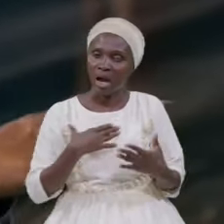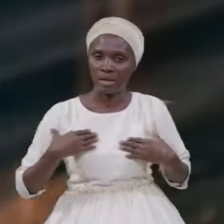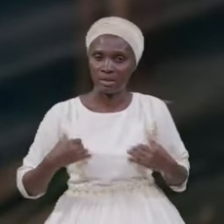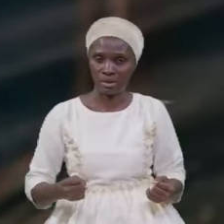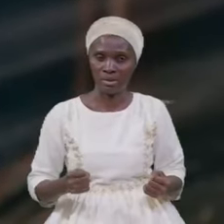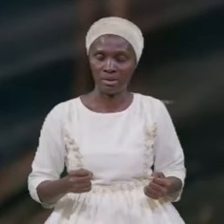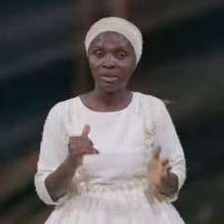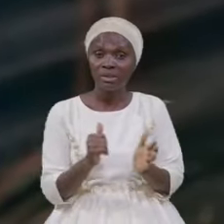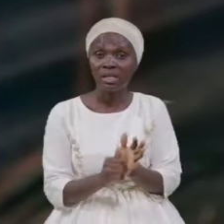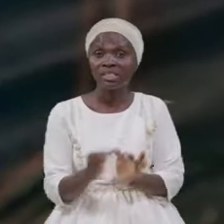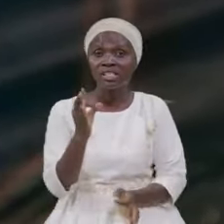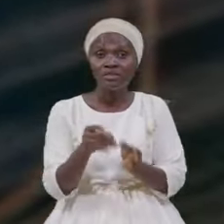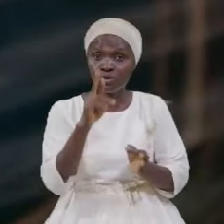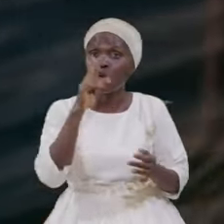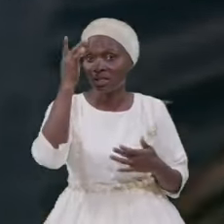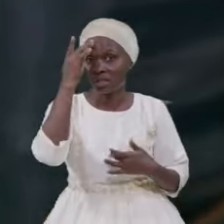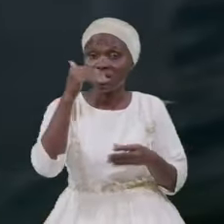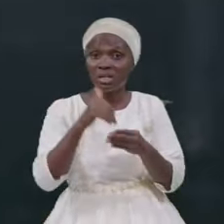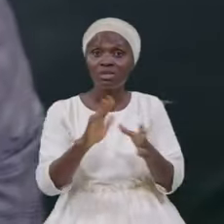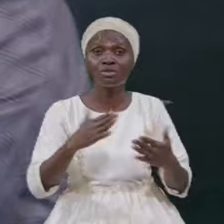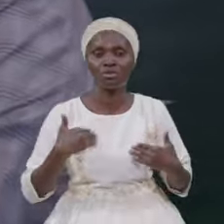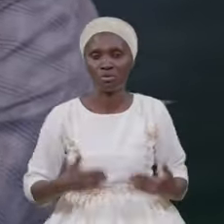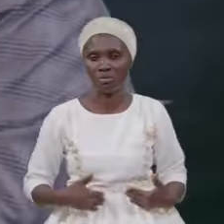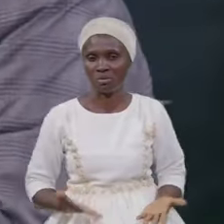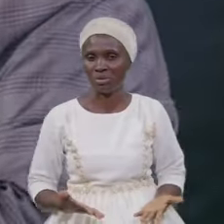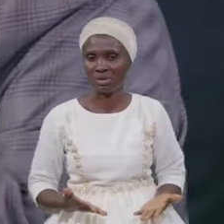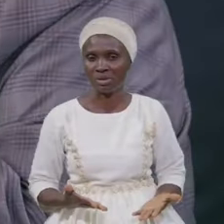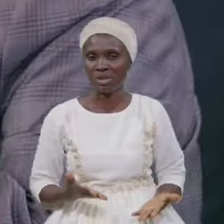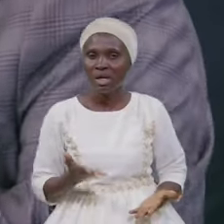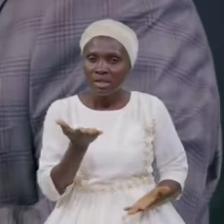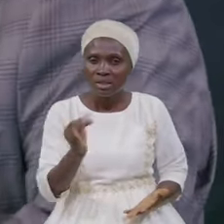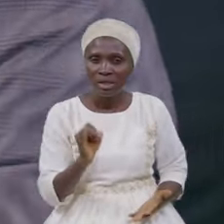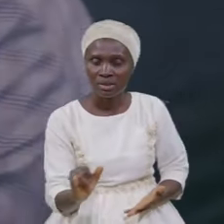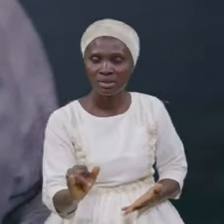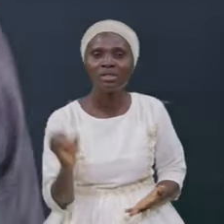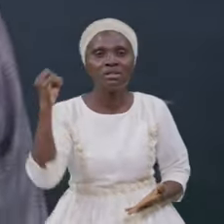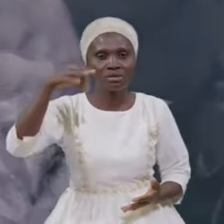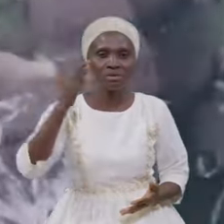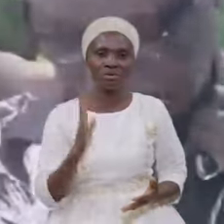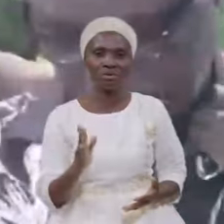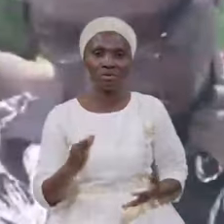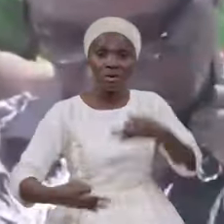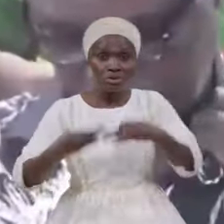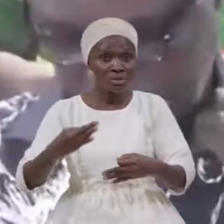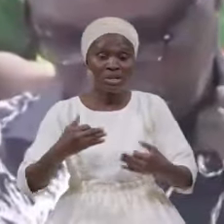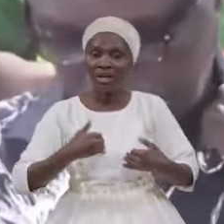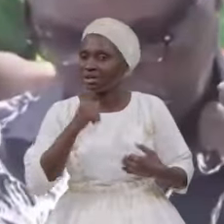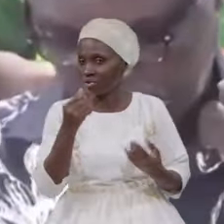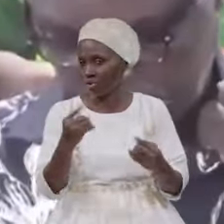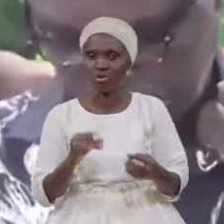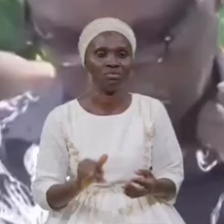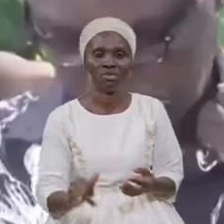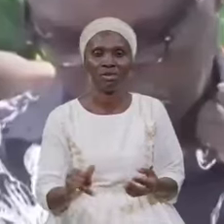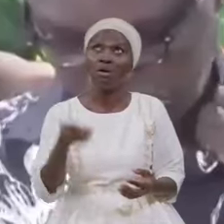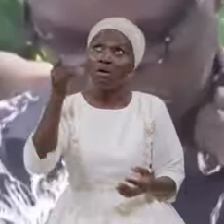de Dieu. Le jugement n'est pas encore venu. Et le Seigneur attend encore, ne voulant qu'aucun périsse, mais que